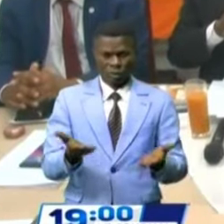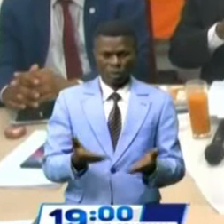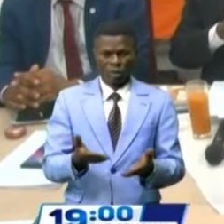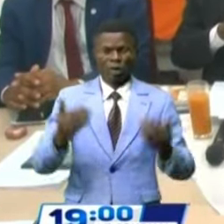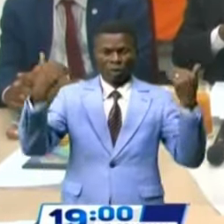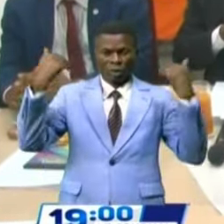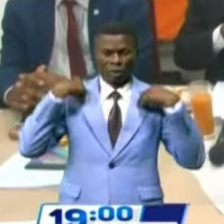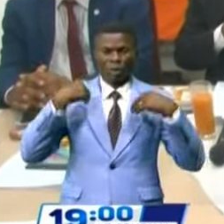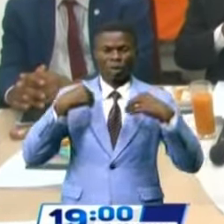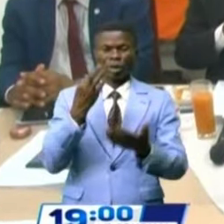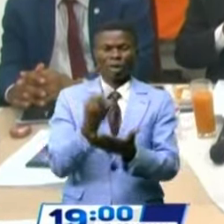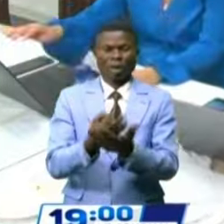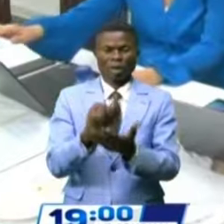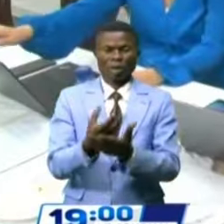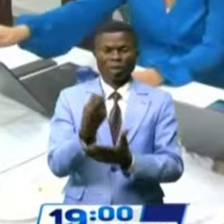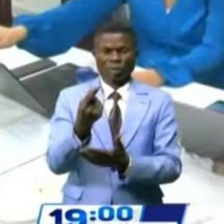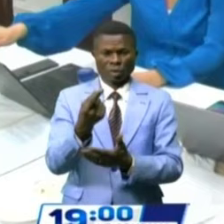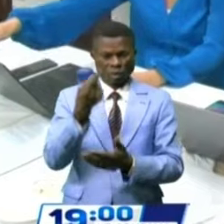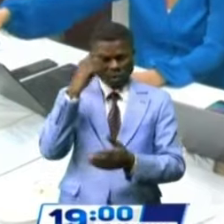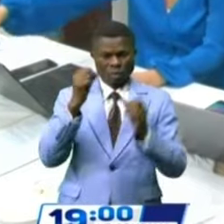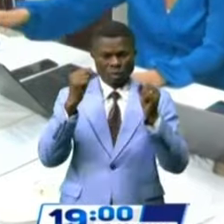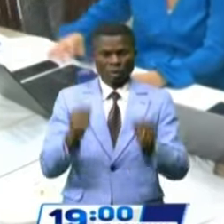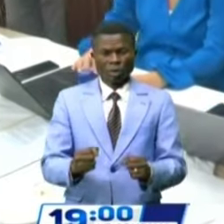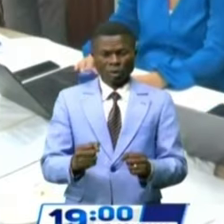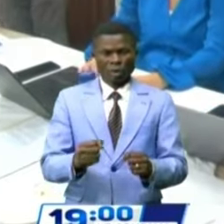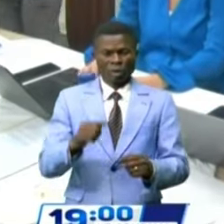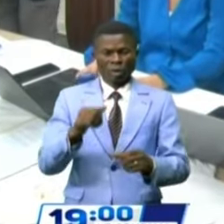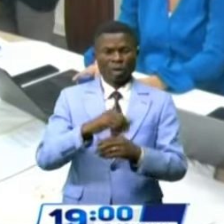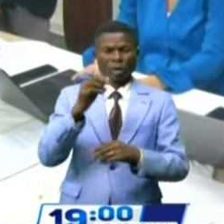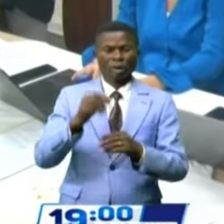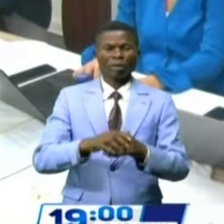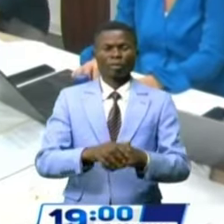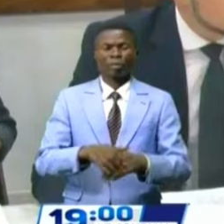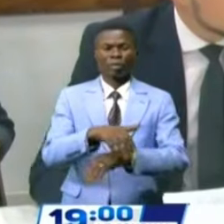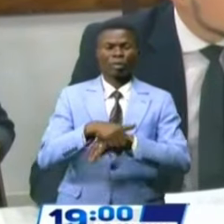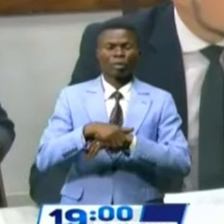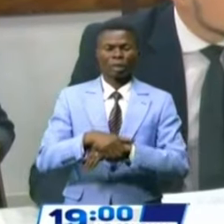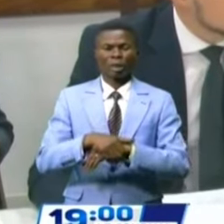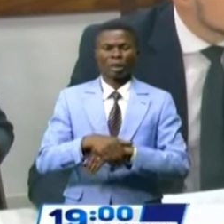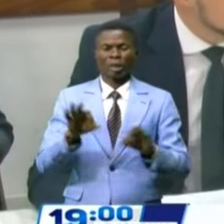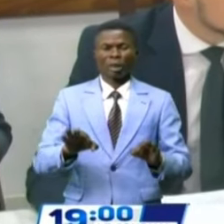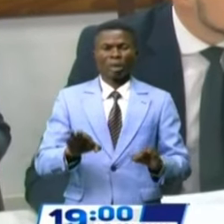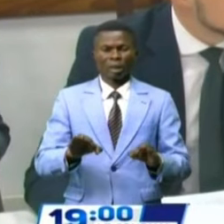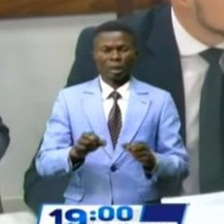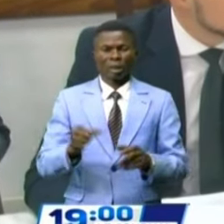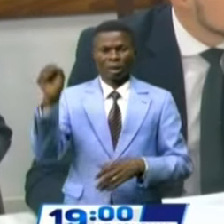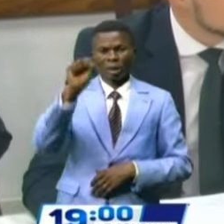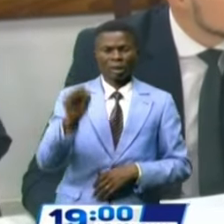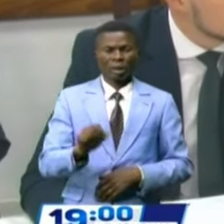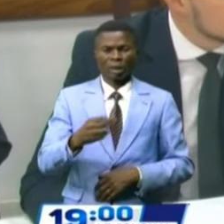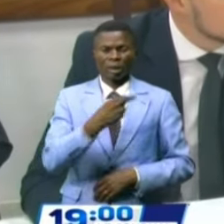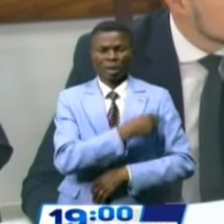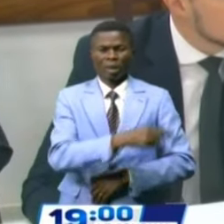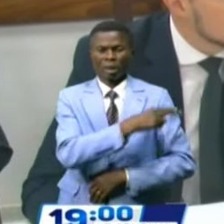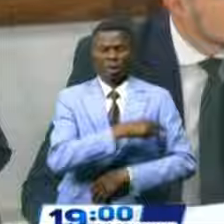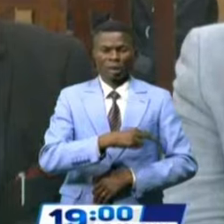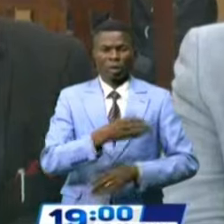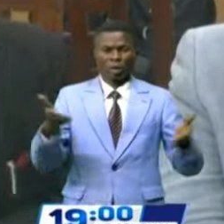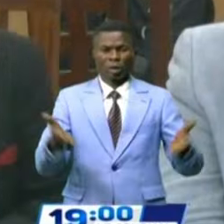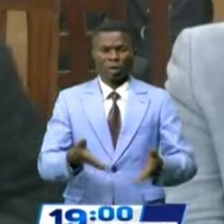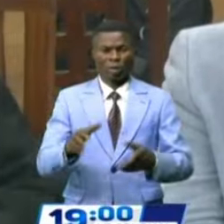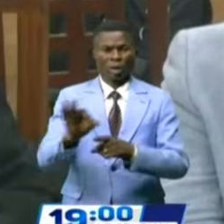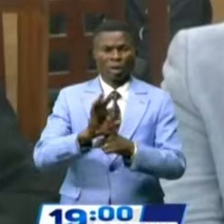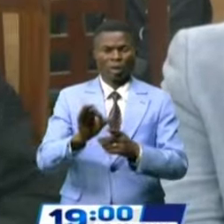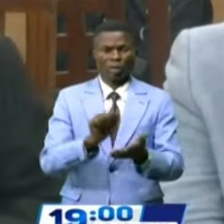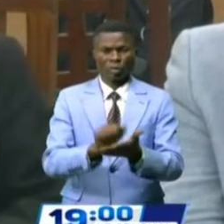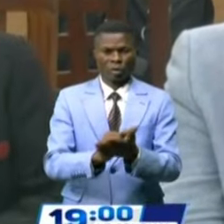délégué des bailleurs des fonds de cohérence pour la stabilisation, dont la Norvège, la Grande-Bretagne, la Suède et l'Allemagne qui étaient présents à ces